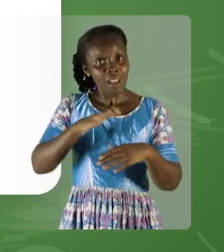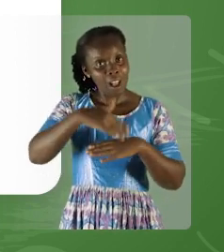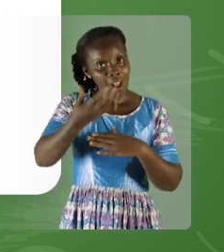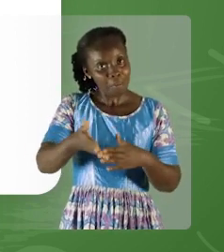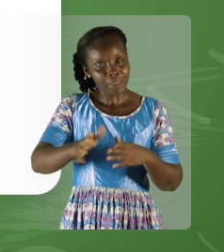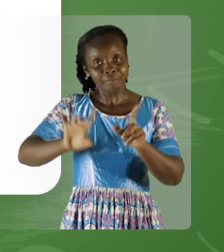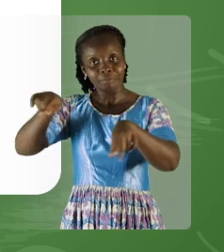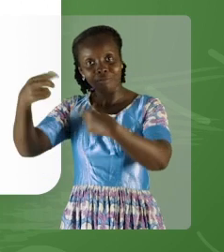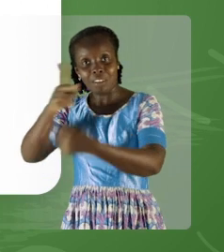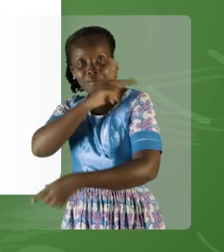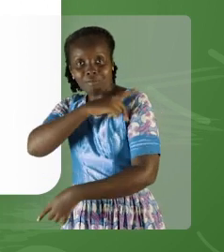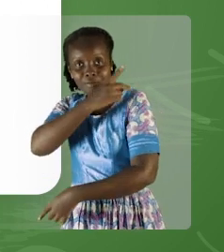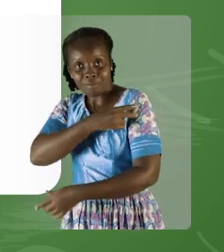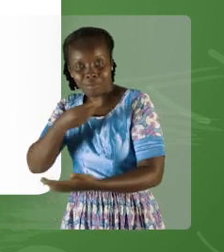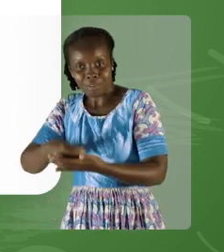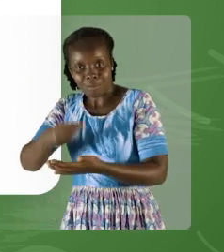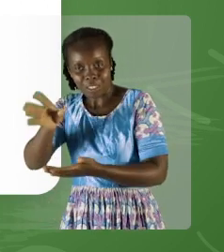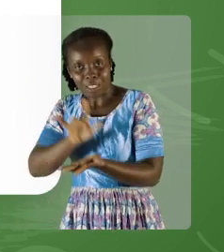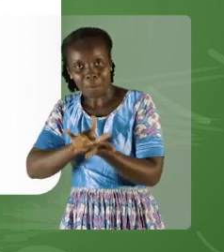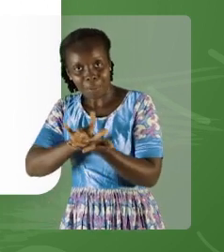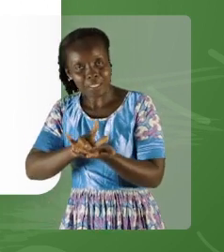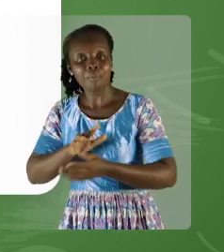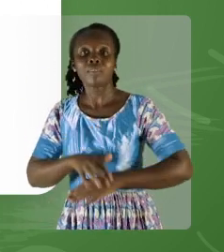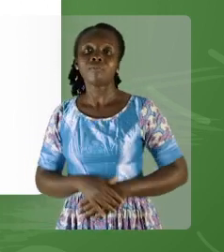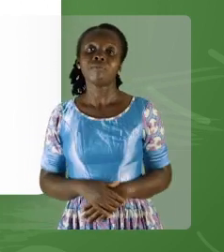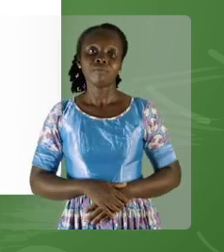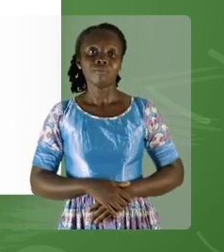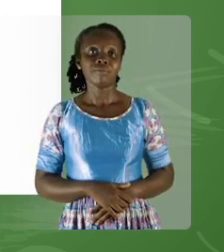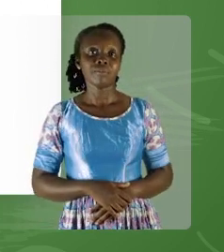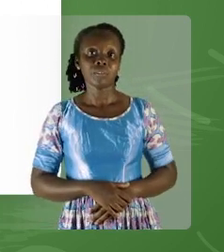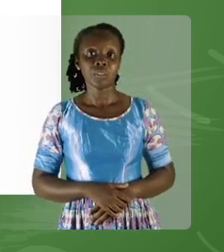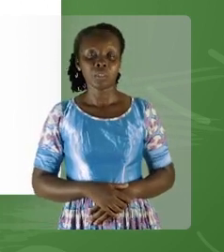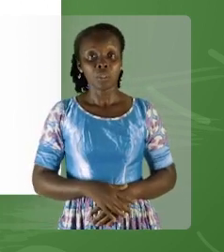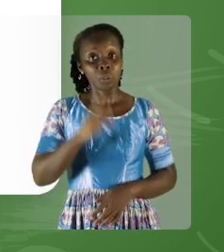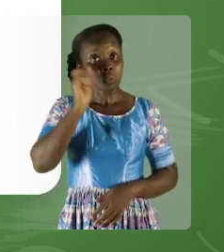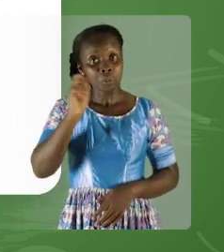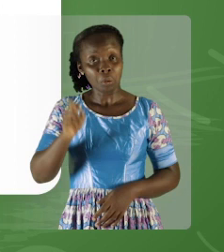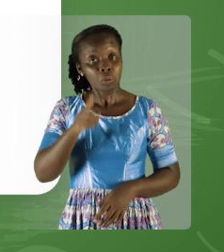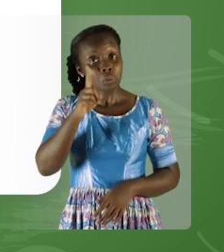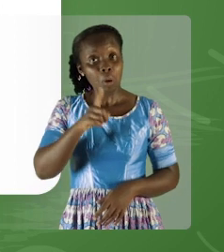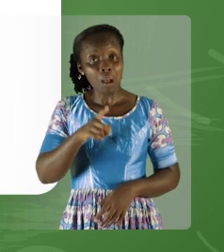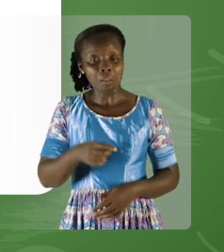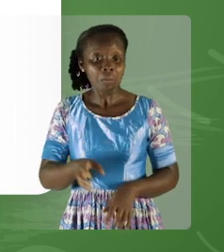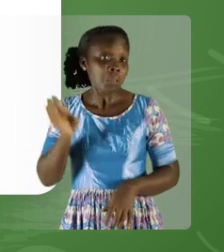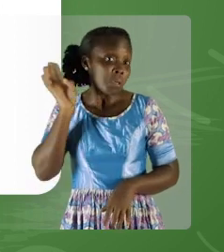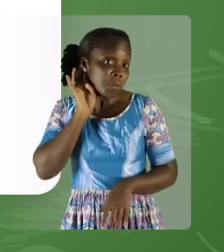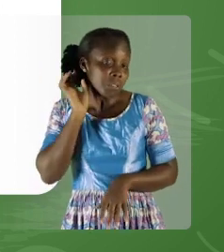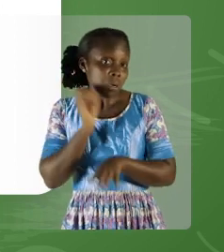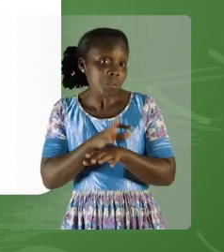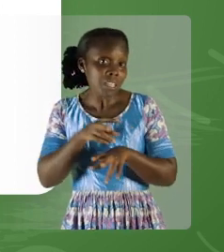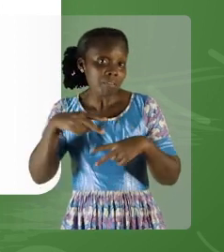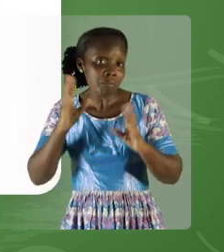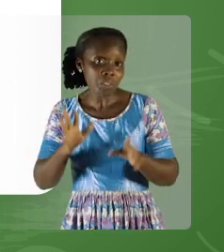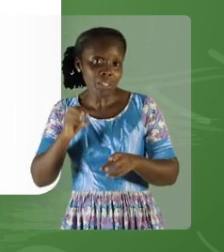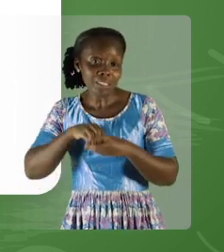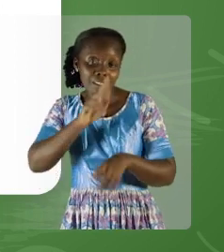rendre en pharmacie pour acheter ces médicaments. Donc, suivre les conseils d'un vendeur en